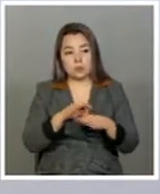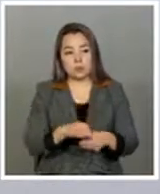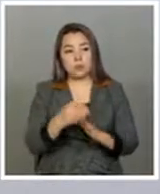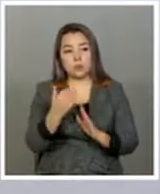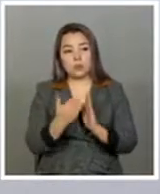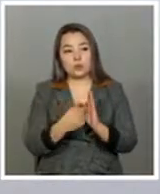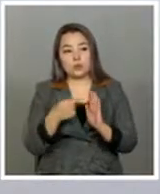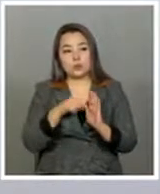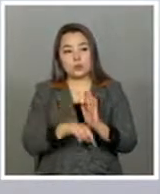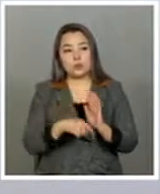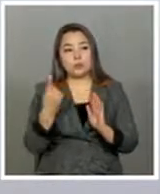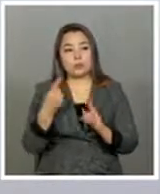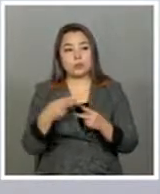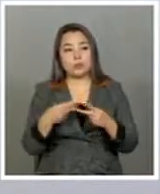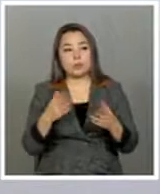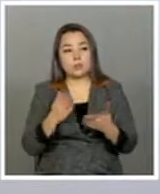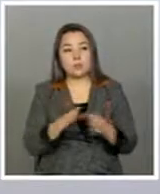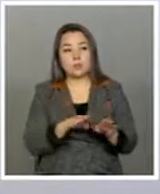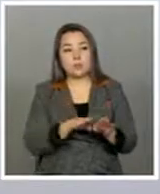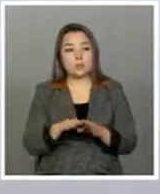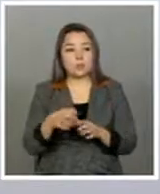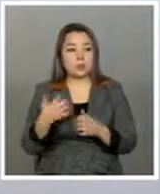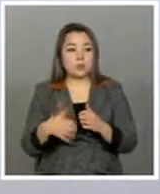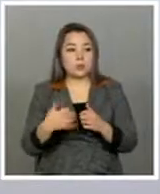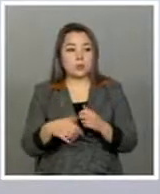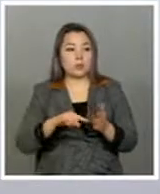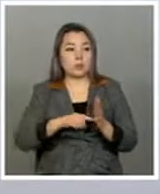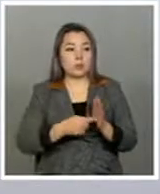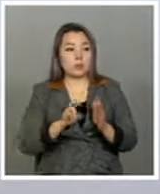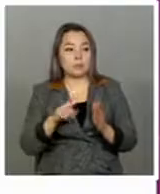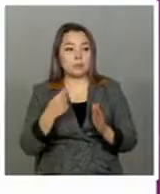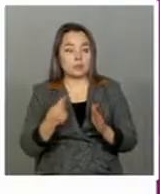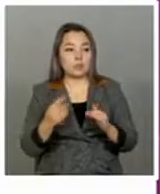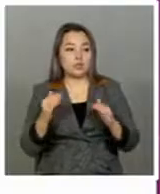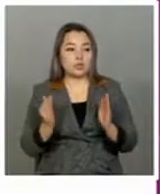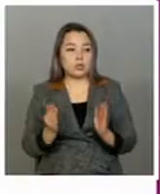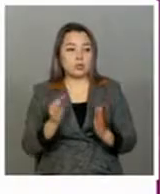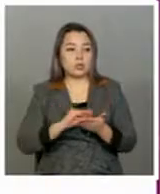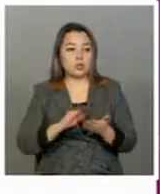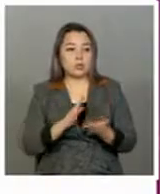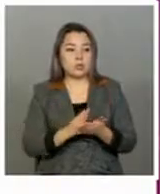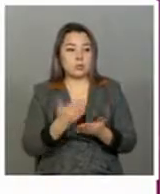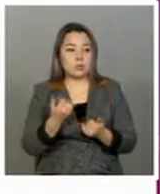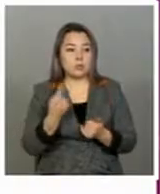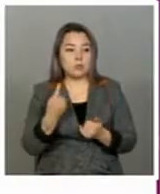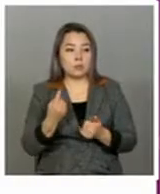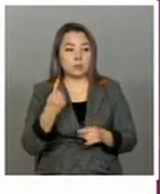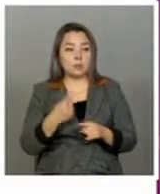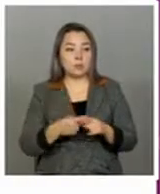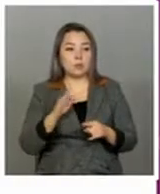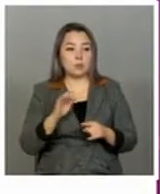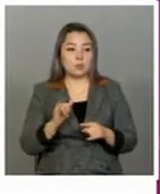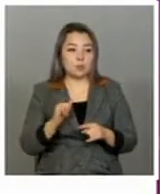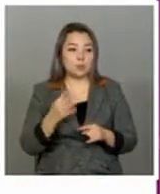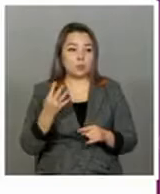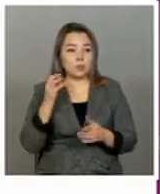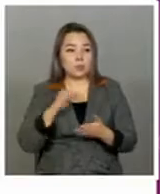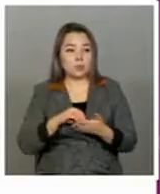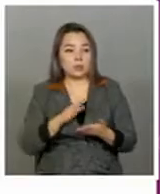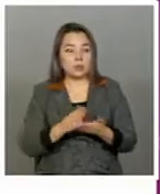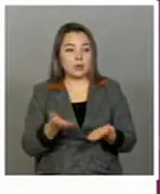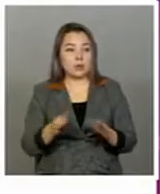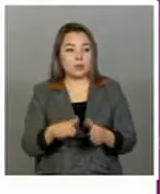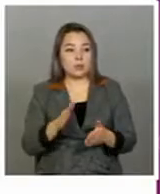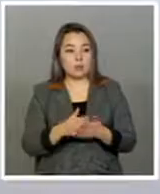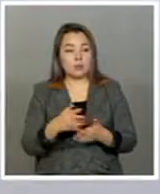ішіндегі бірінші теңдеуіне ортақ көбейткіш B1 жақша сыртына шығарамыз. Сонда жақша ішінде 1 қосылған Q-дің 4 дәрежесі қалды,